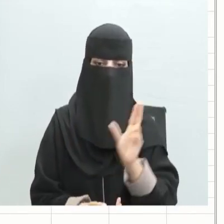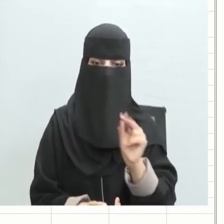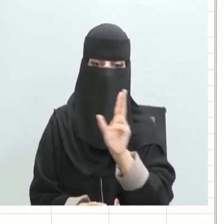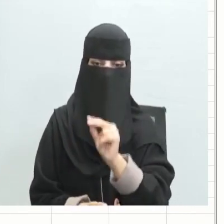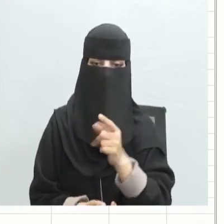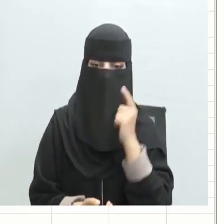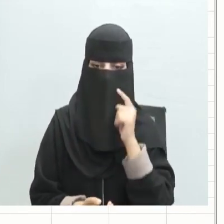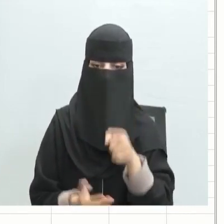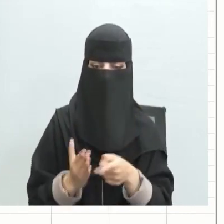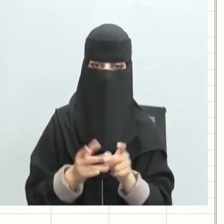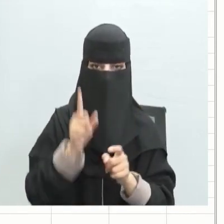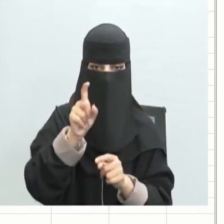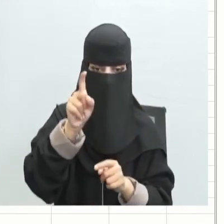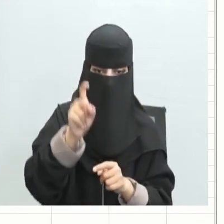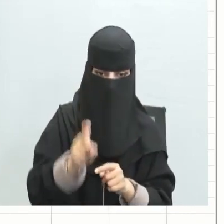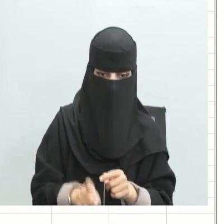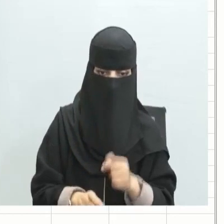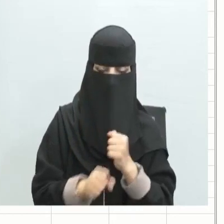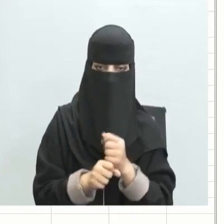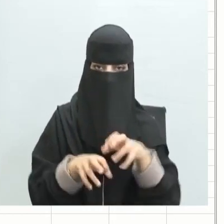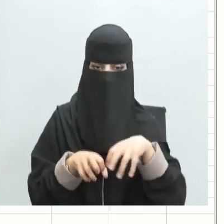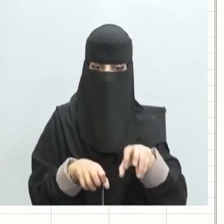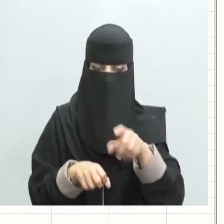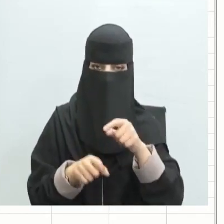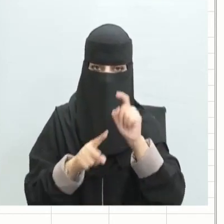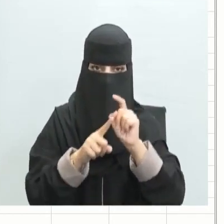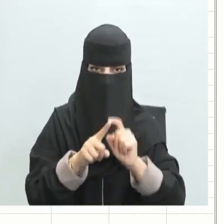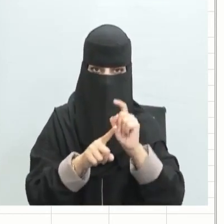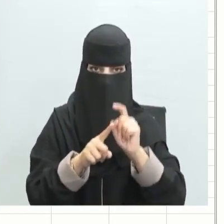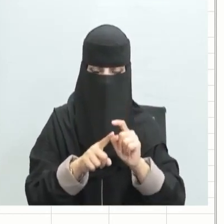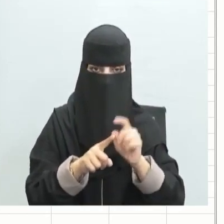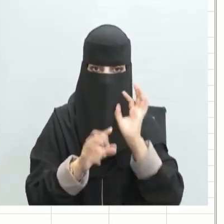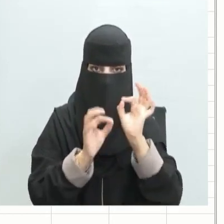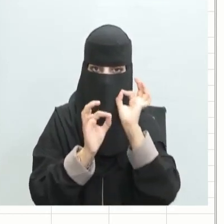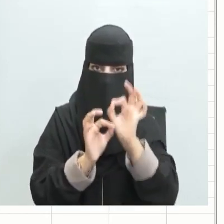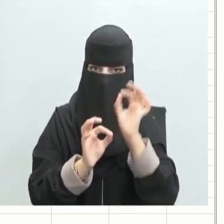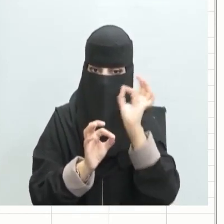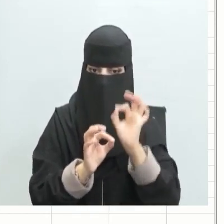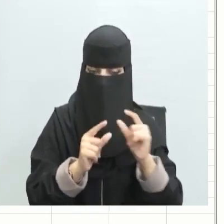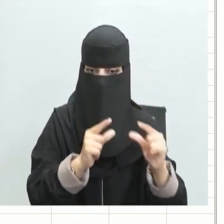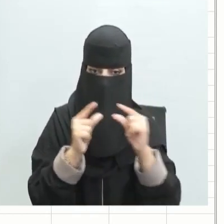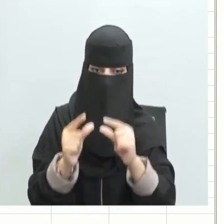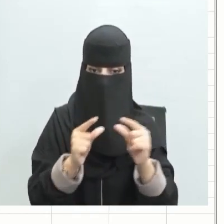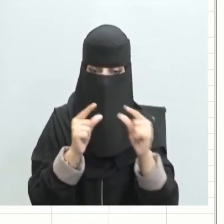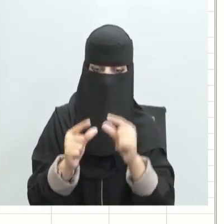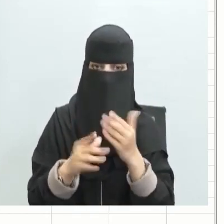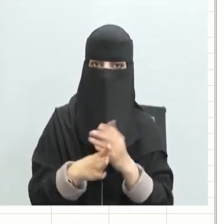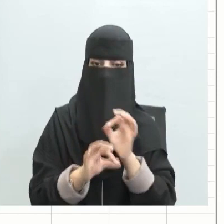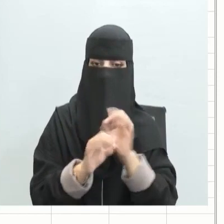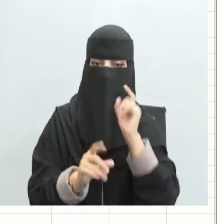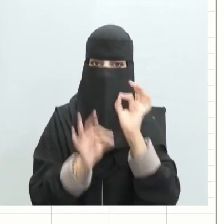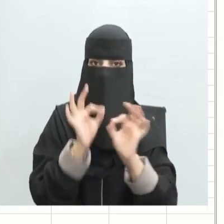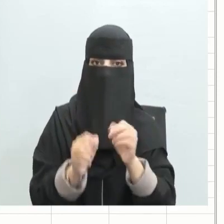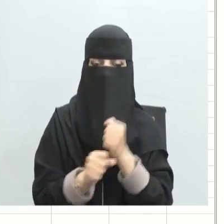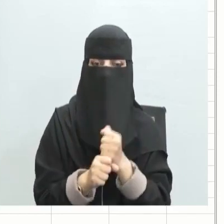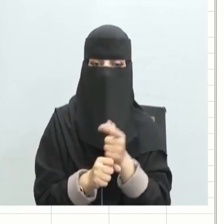فبالتالي راح نشوف ان شاء الله في هذا الوحده ان هذه النسب في لها مدلولات هذه النسب لها مدلولات معينه